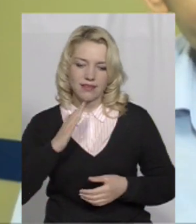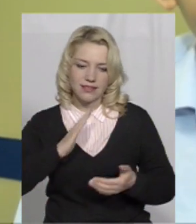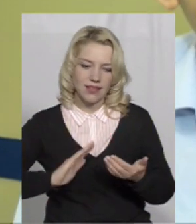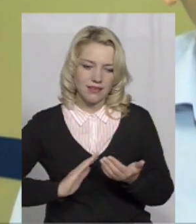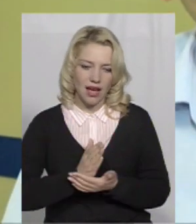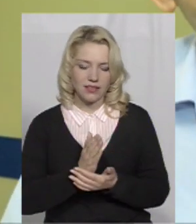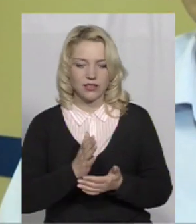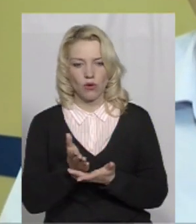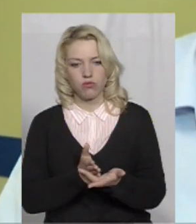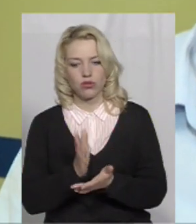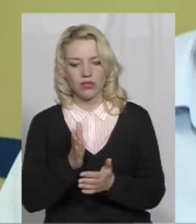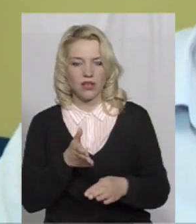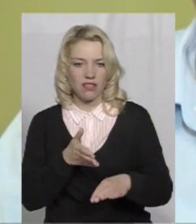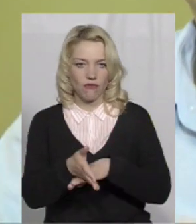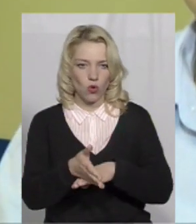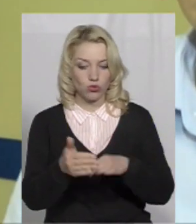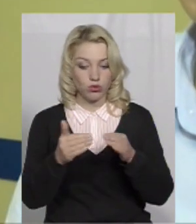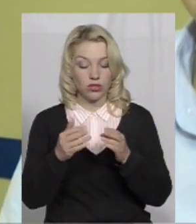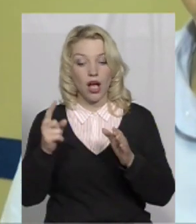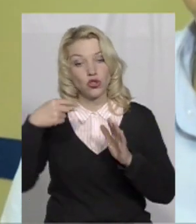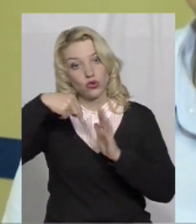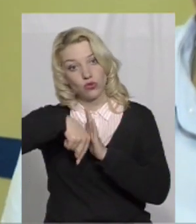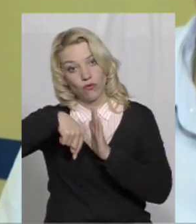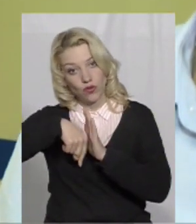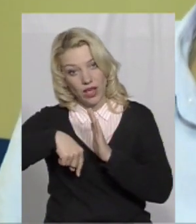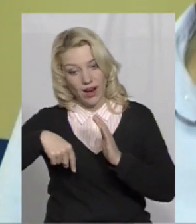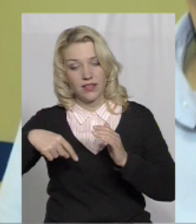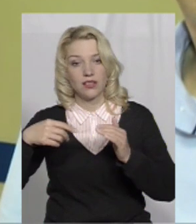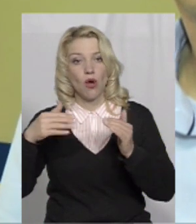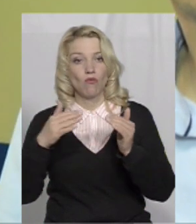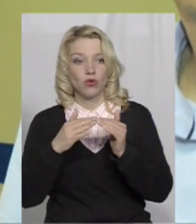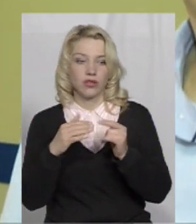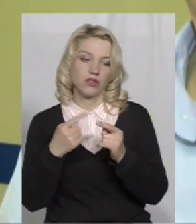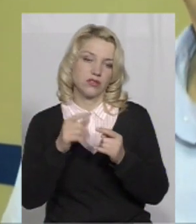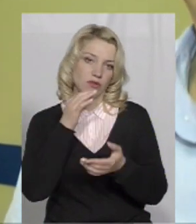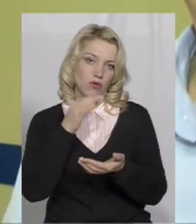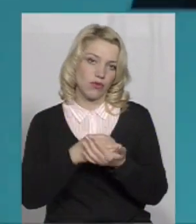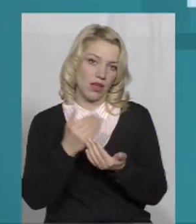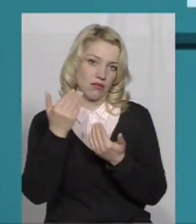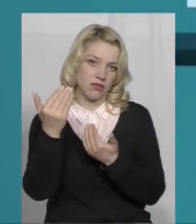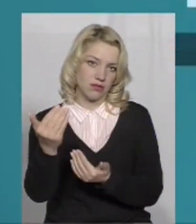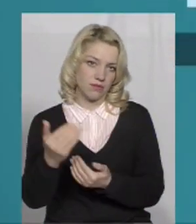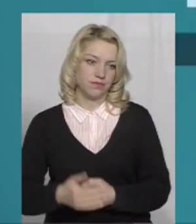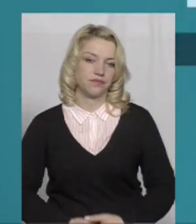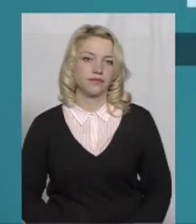вході в будинок. А всі питання, які стосуються всередині будинку, це є відповідальність